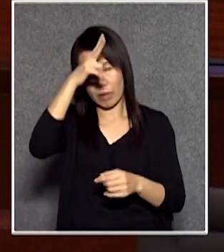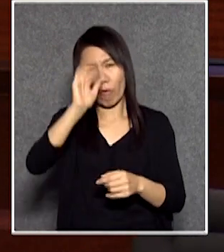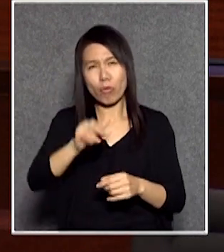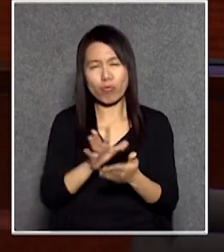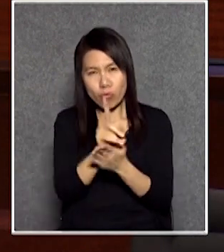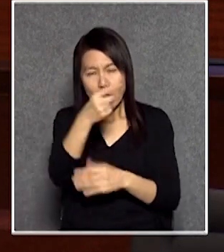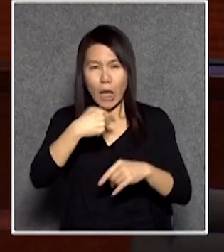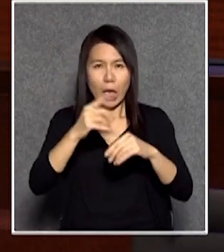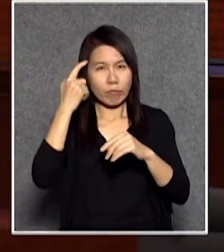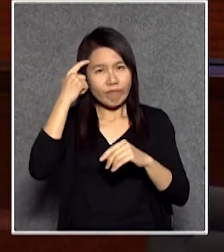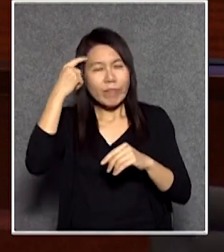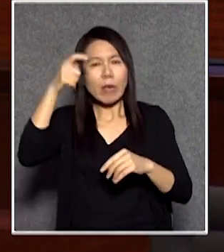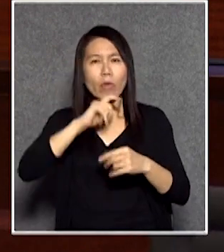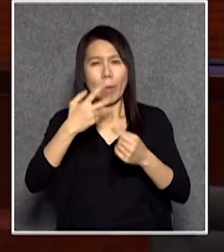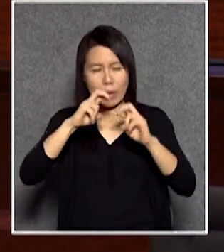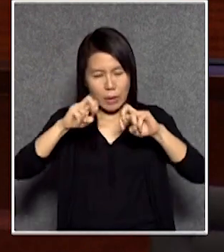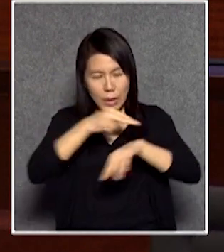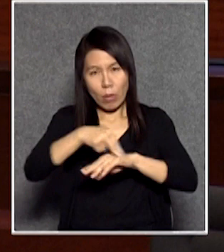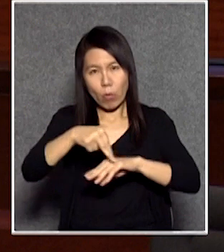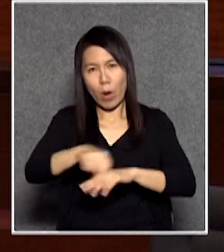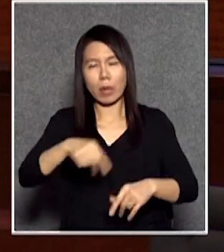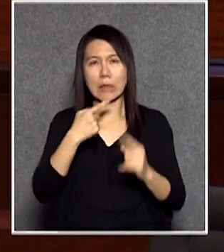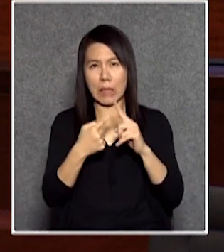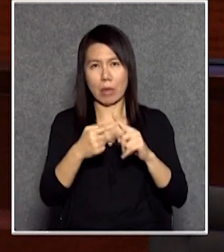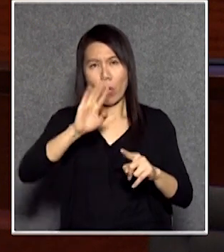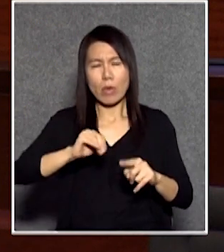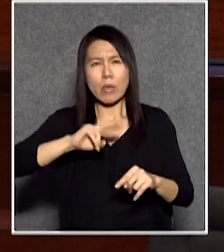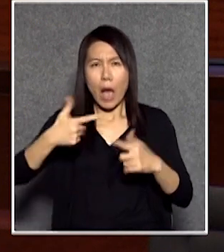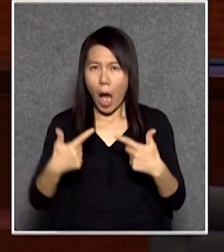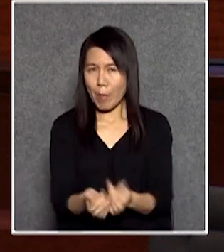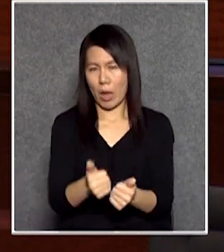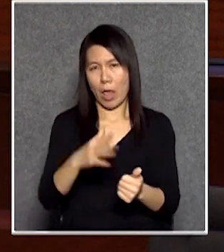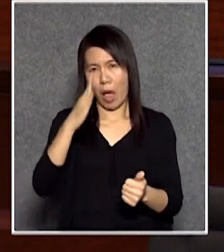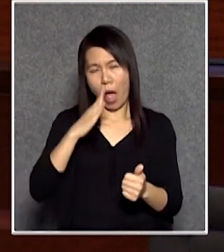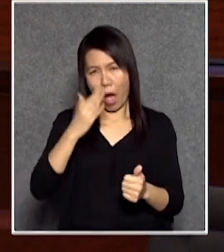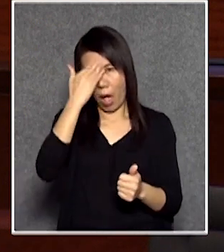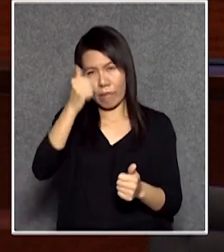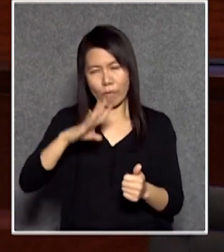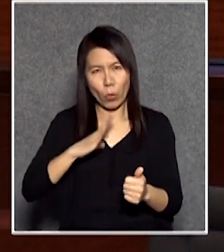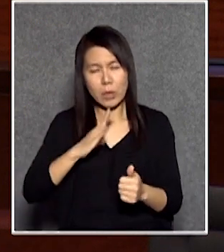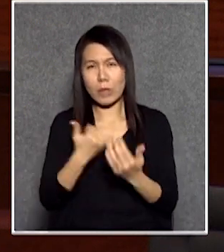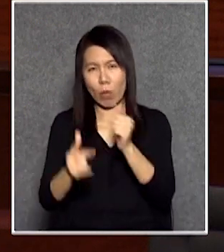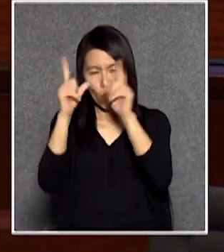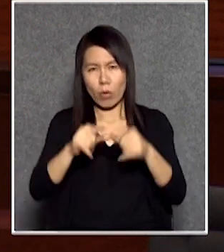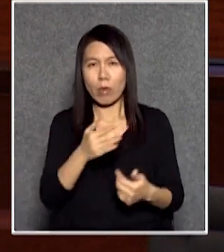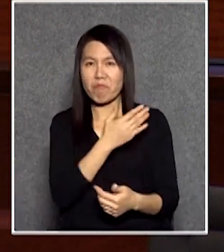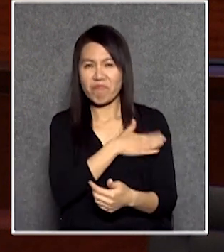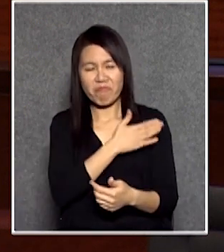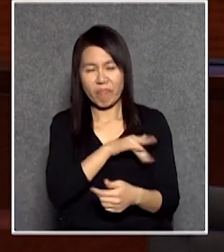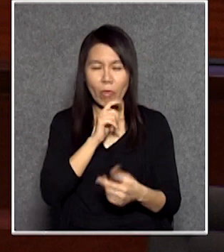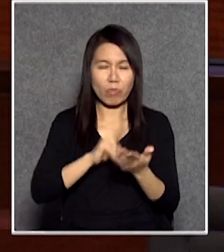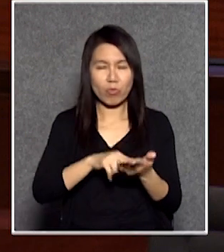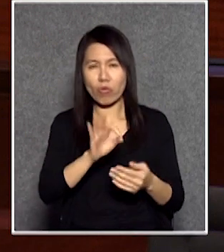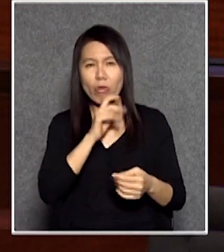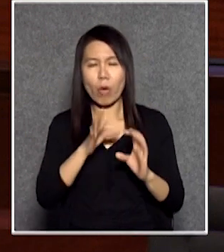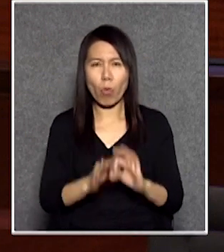知識和精密規劃來令到人民過著合理幸福的生活，不相信人民的各自努力和碰撞